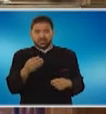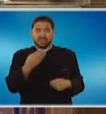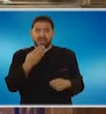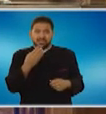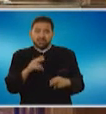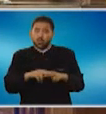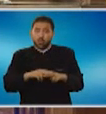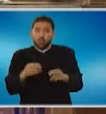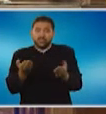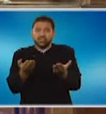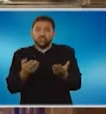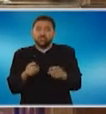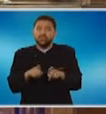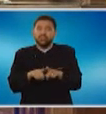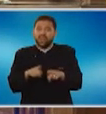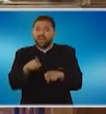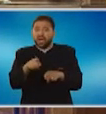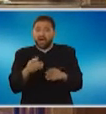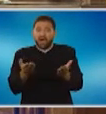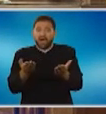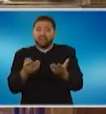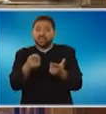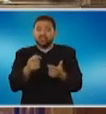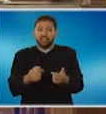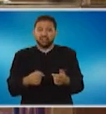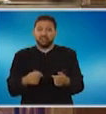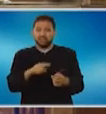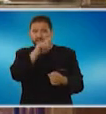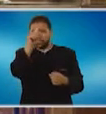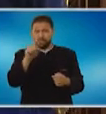să citim o astfel de carte, ce tip de lectură se aplică?